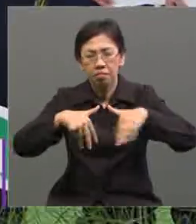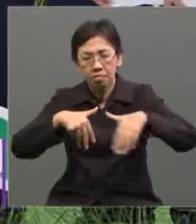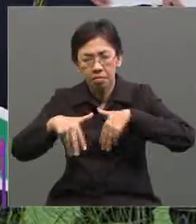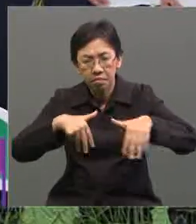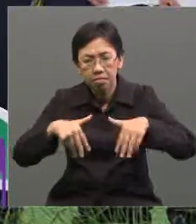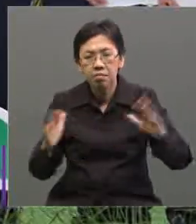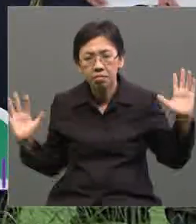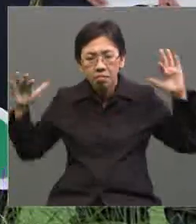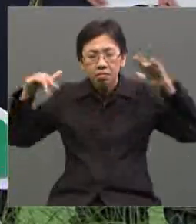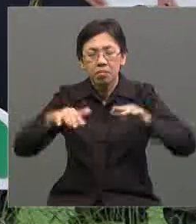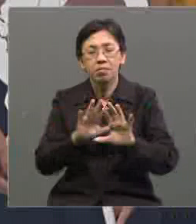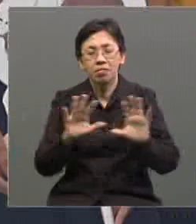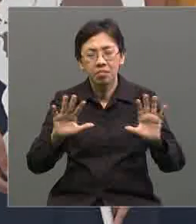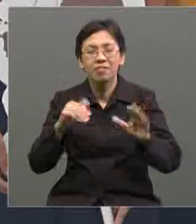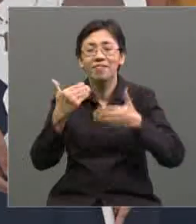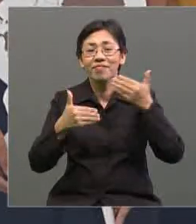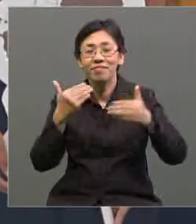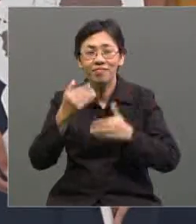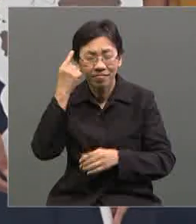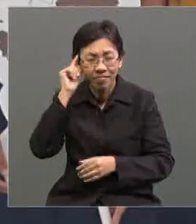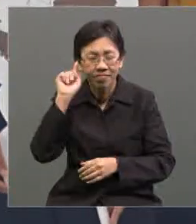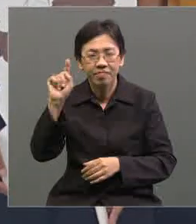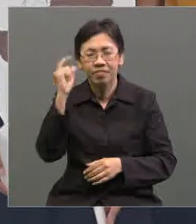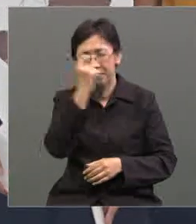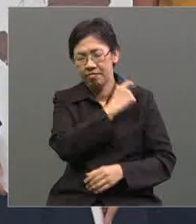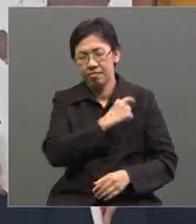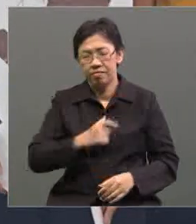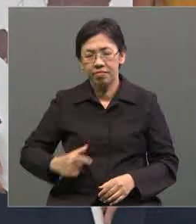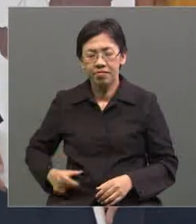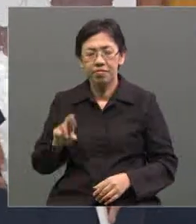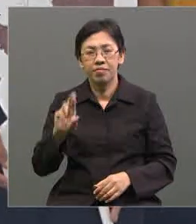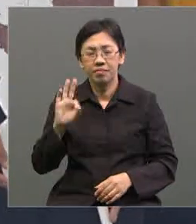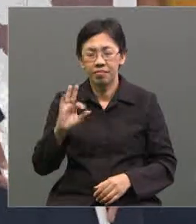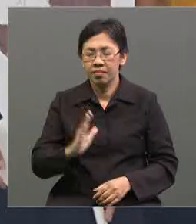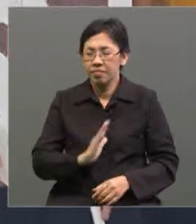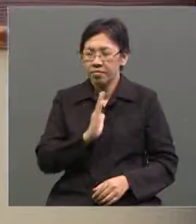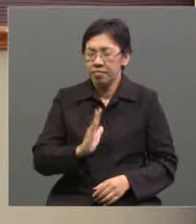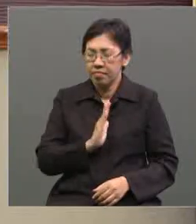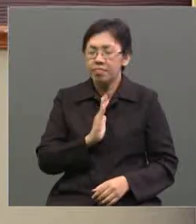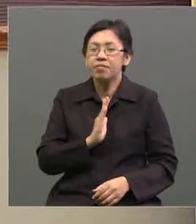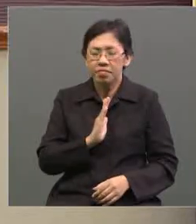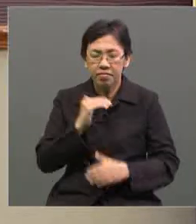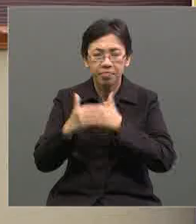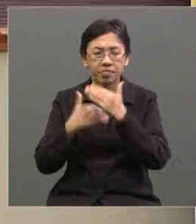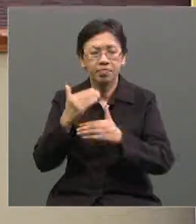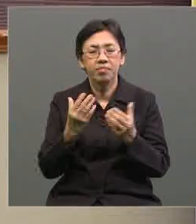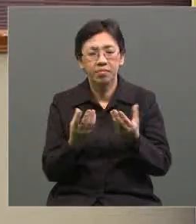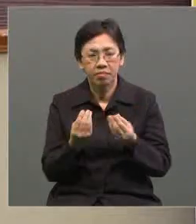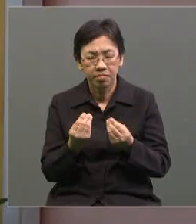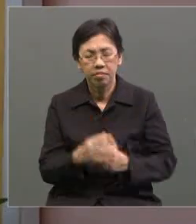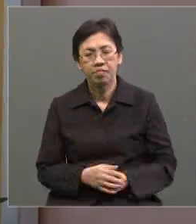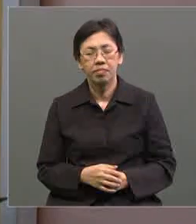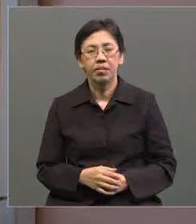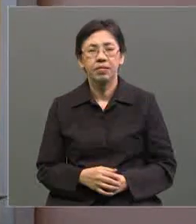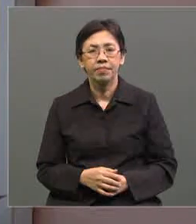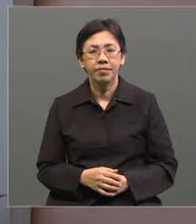พร้อมใจกันมาร่วมกิจกรรมเพื่อน้อมรำลึกถึงพระมหากรุณาธิคุณแล้วก็เทิดพระเกียรติในพระอัจฉริยภาพด้านการพัฒนาที่ดินจน